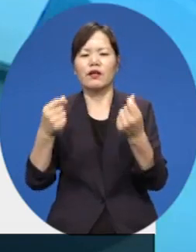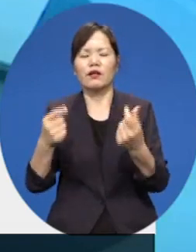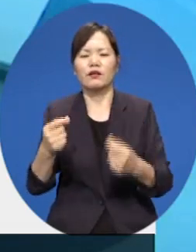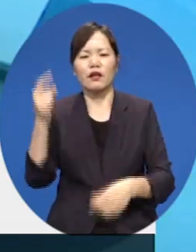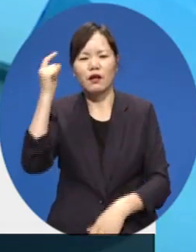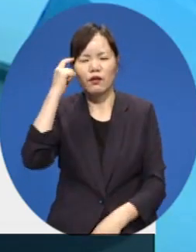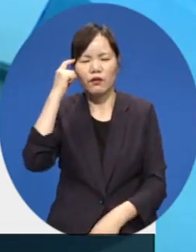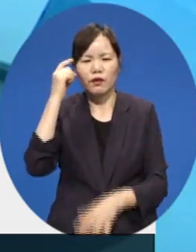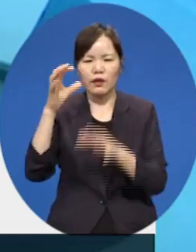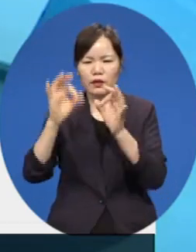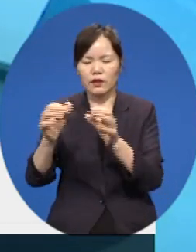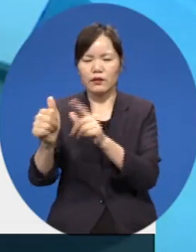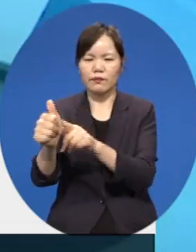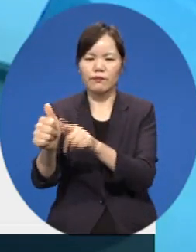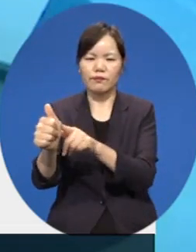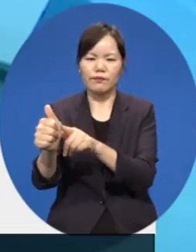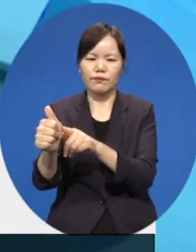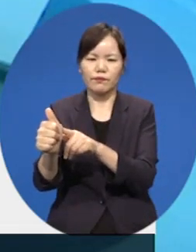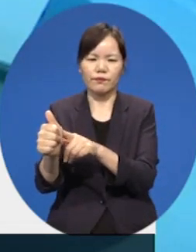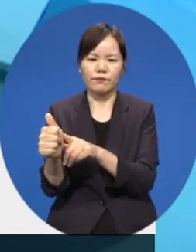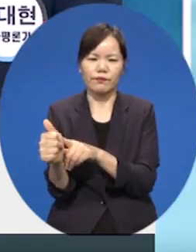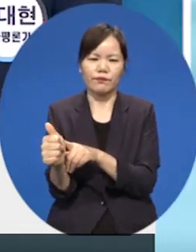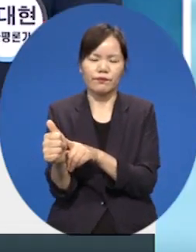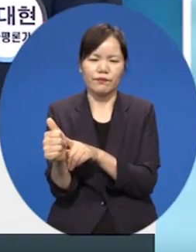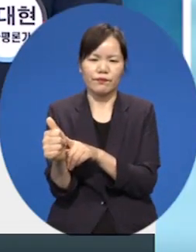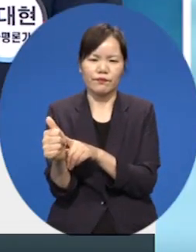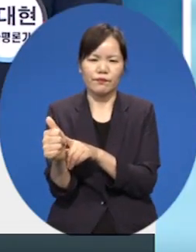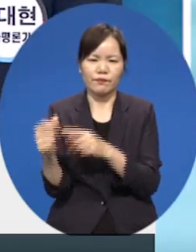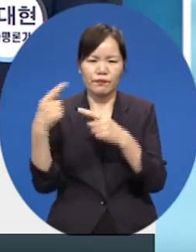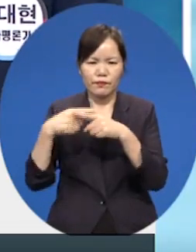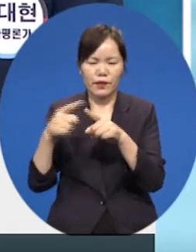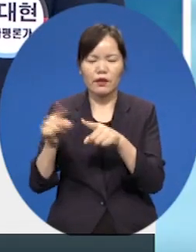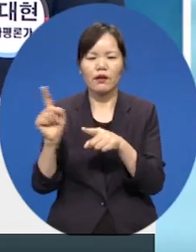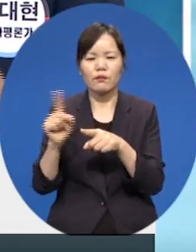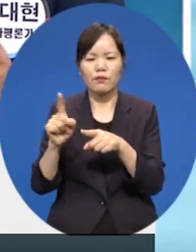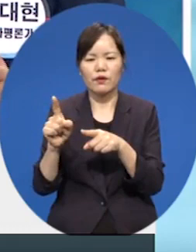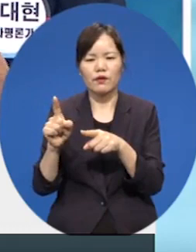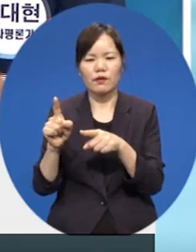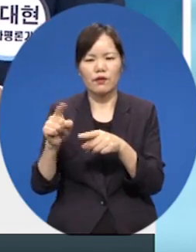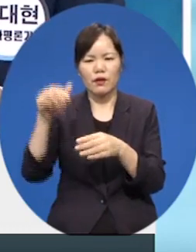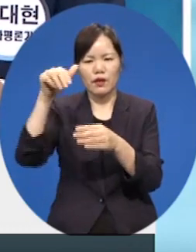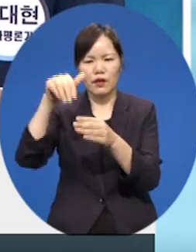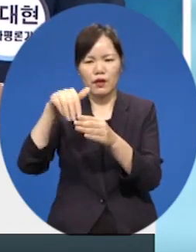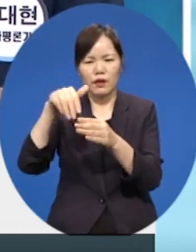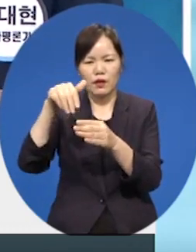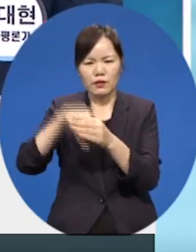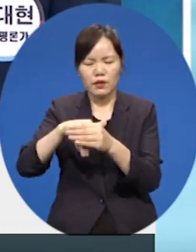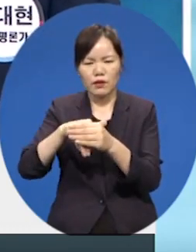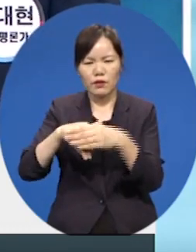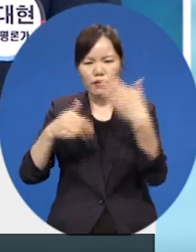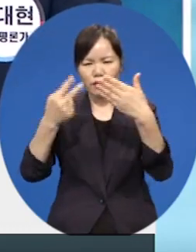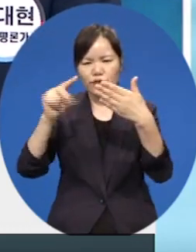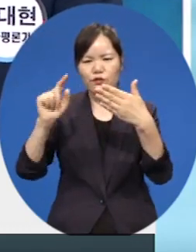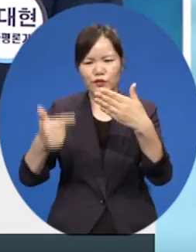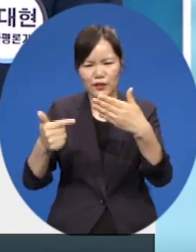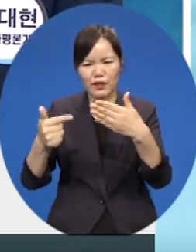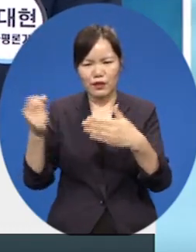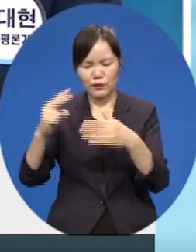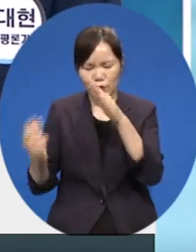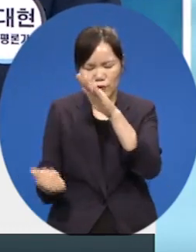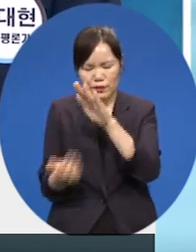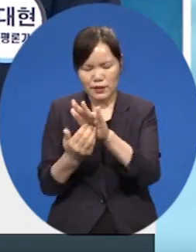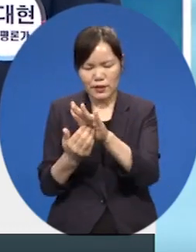자, 우선 김종인 전 국민의힘 비대위원장에 대한 평가는 뭐 이를테면 뭐 선거 구단쯤 되는 분 아니면